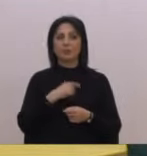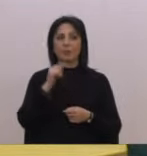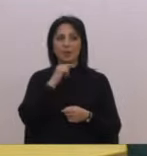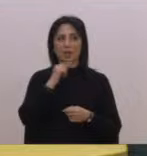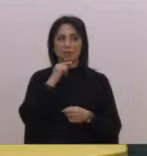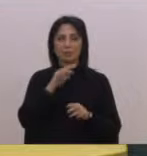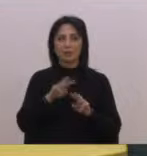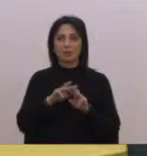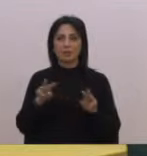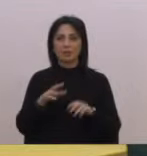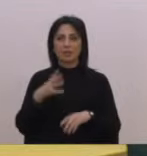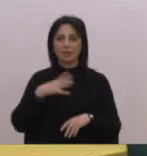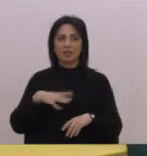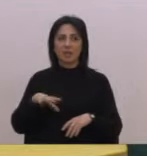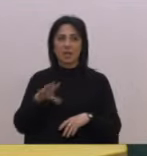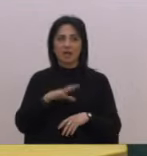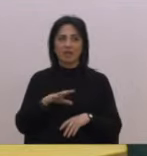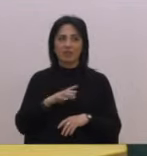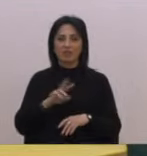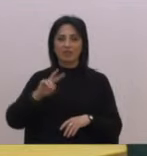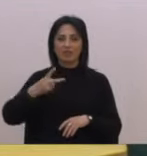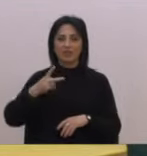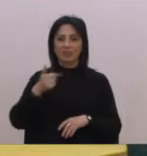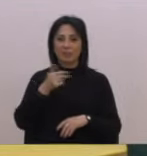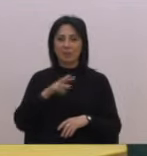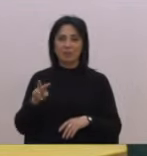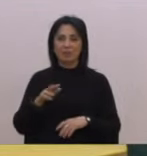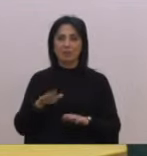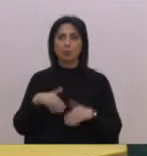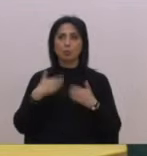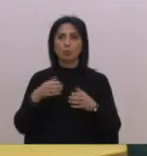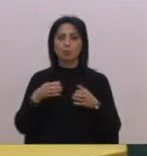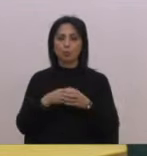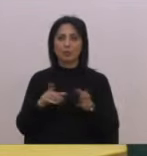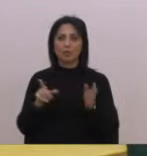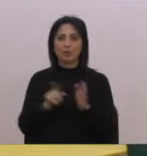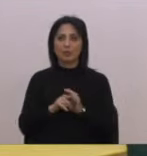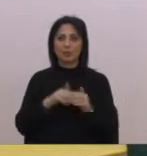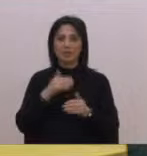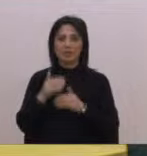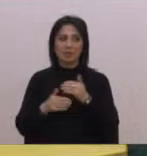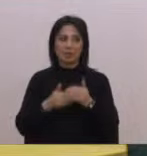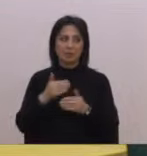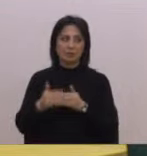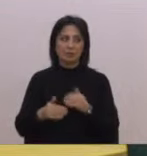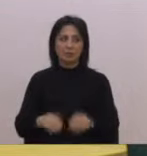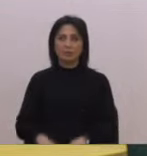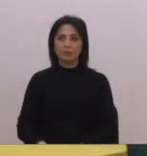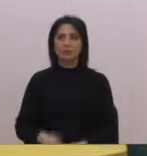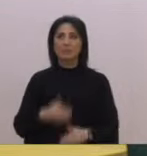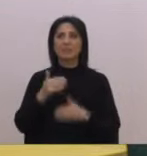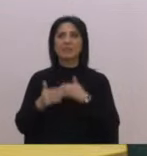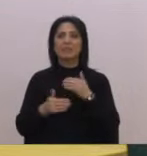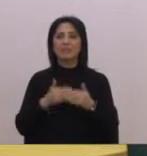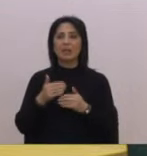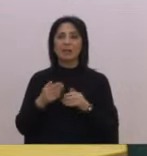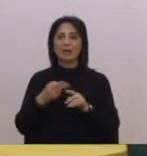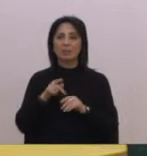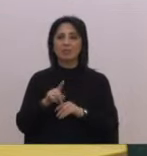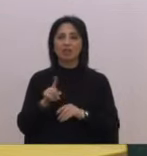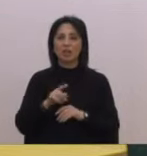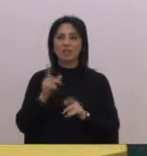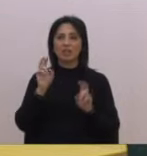ეკონომიკის მინისტრს, საქართველოს ვიცე-პრემიერს უსურვო მის გუნდთან ერთად წარმატებები და წარმატებები იმაში,